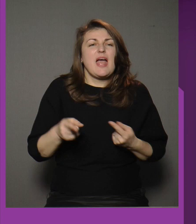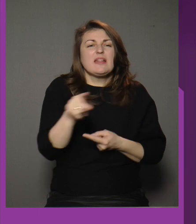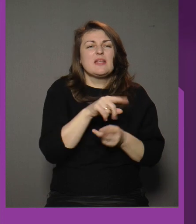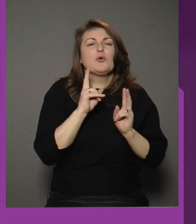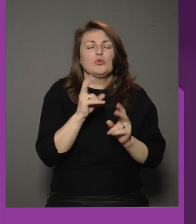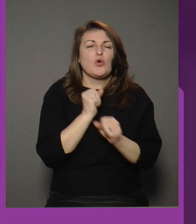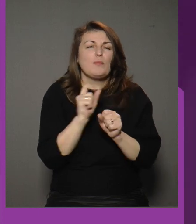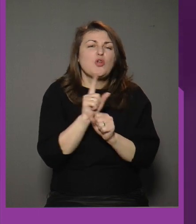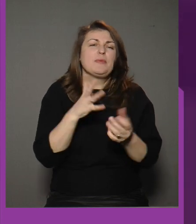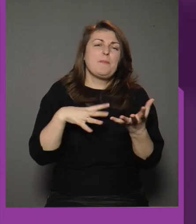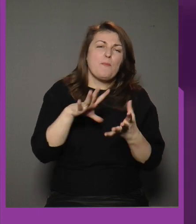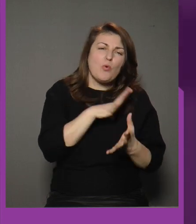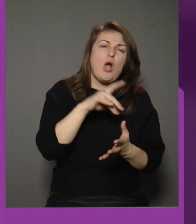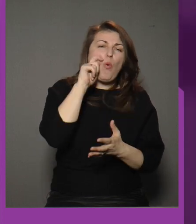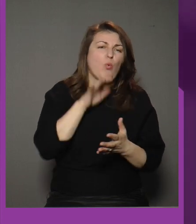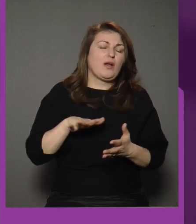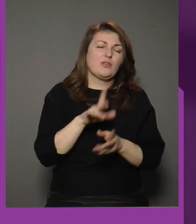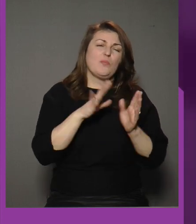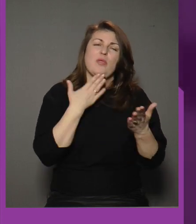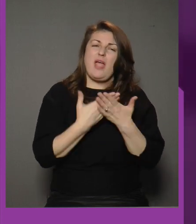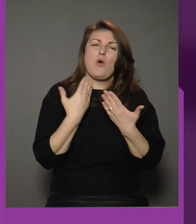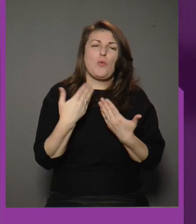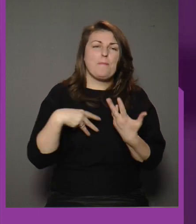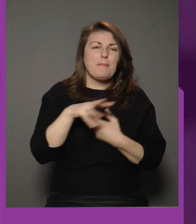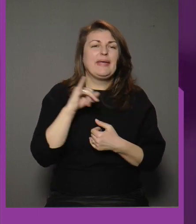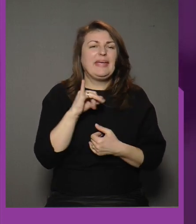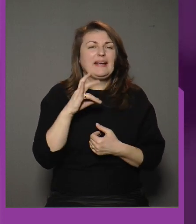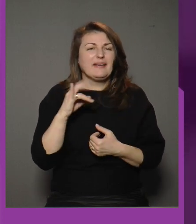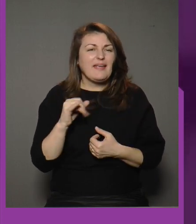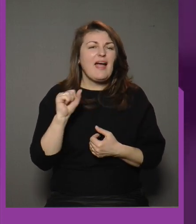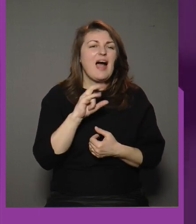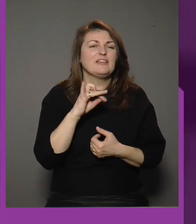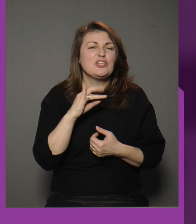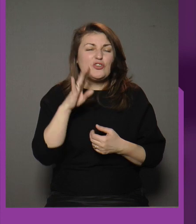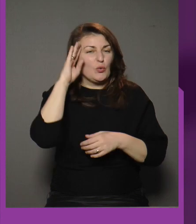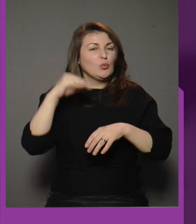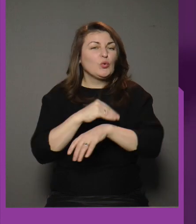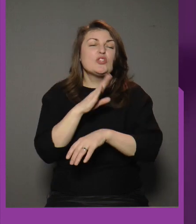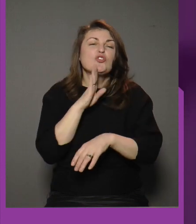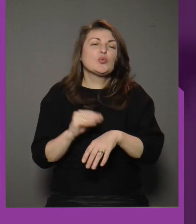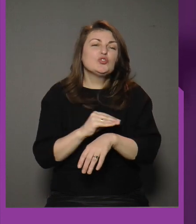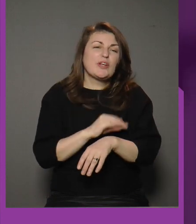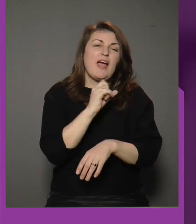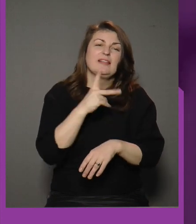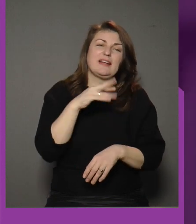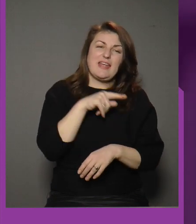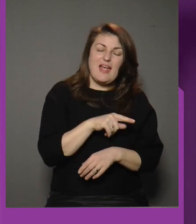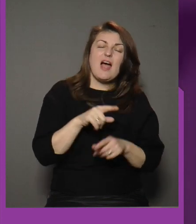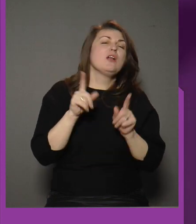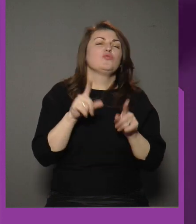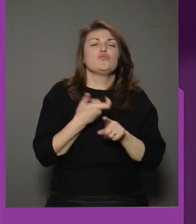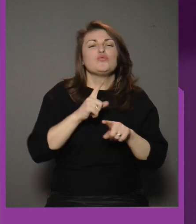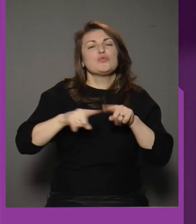все, щоб була Україна. Тому дякуємо ми Ірині Андріїшиній, дружині Андрія Андріїшина. Я впевнений, що дуже скоро ще